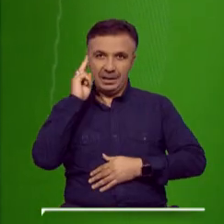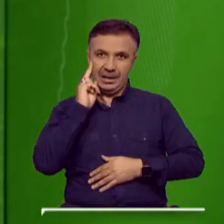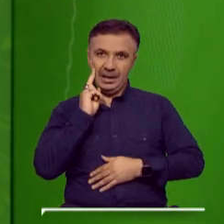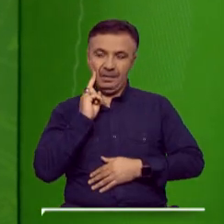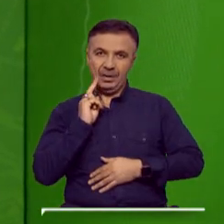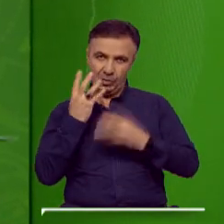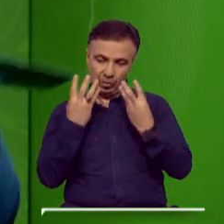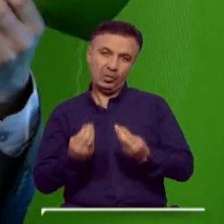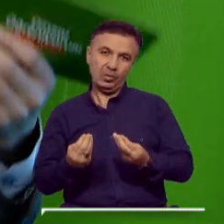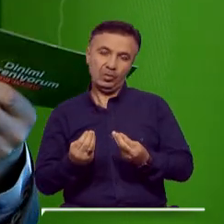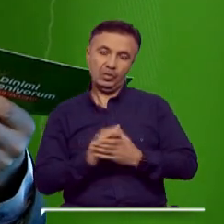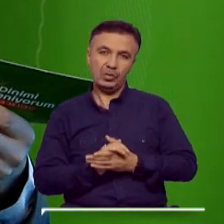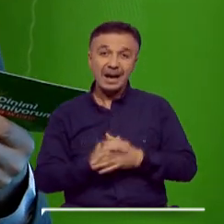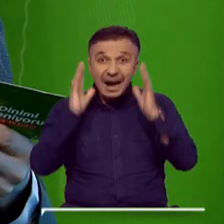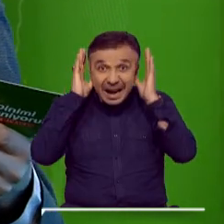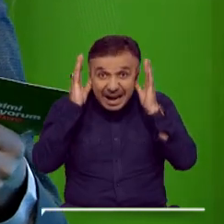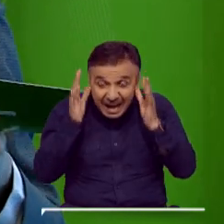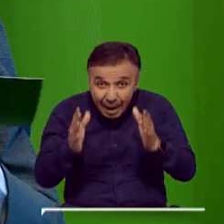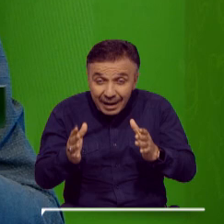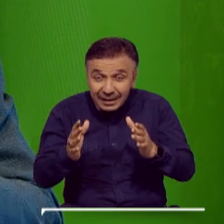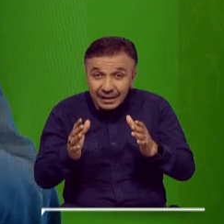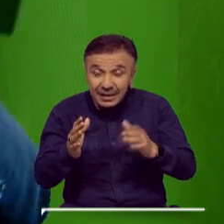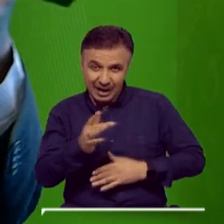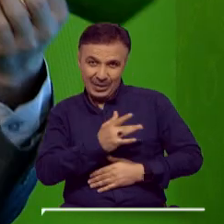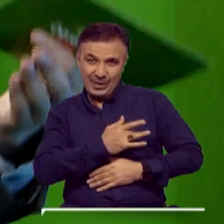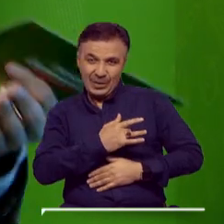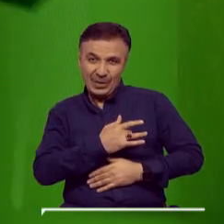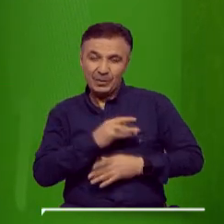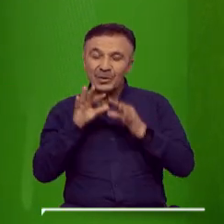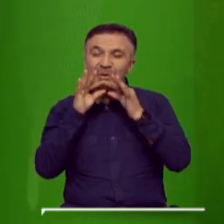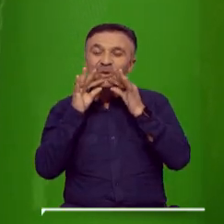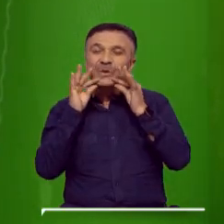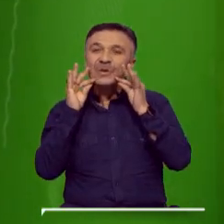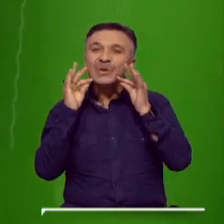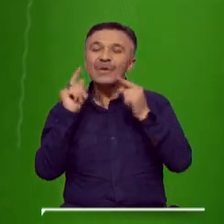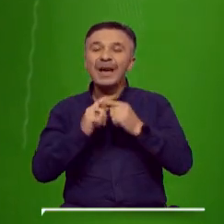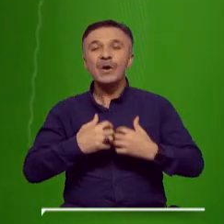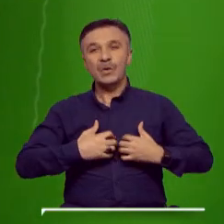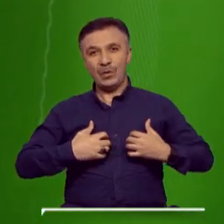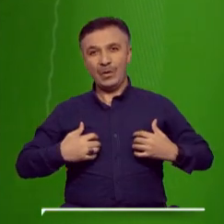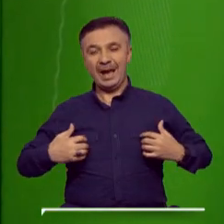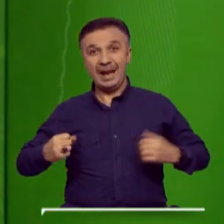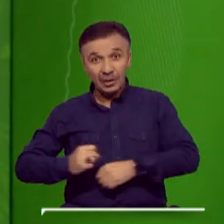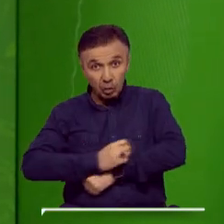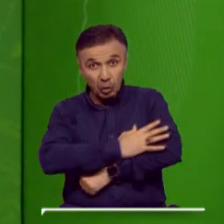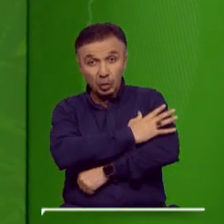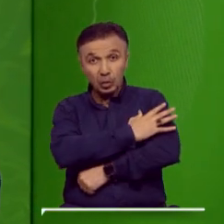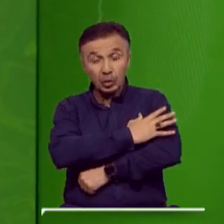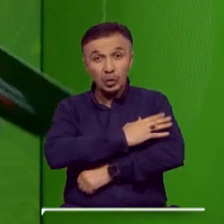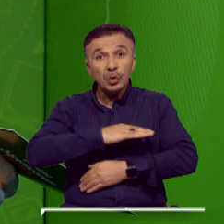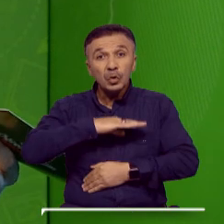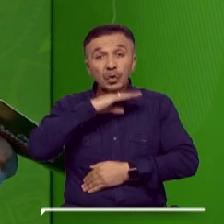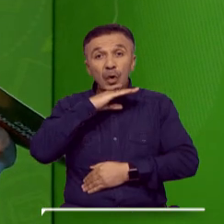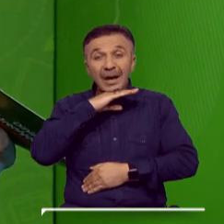oluruz. Namaz kılınca gönlümüzün huzur ve güven duygusu dolar